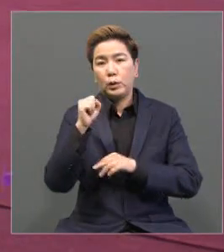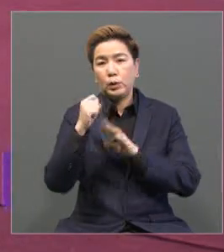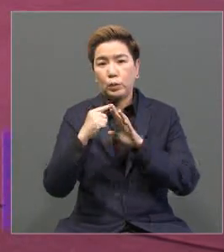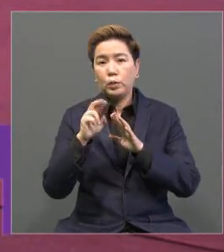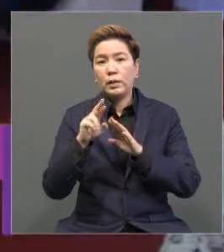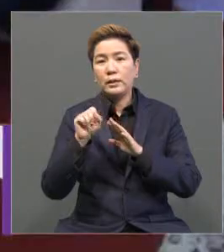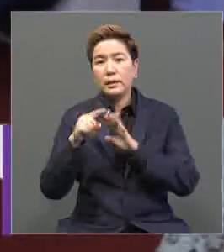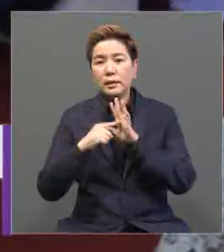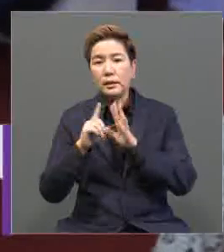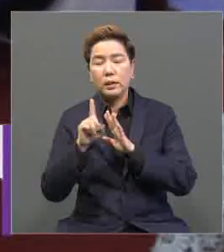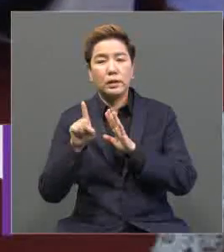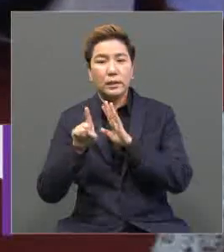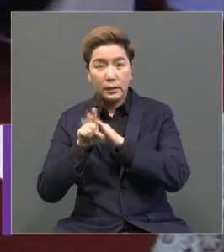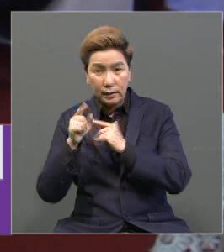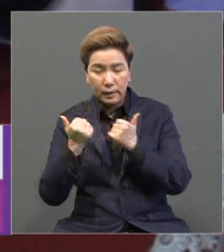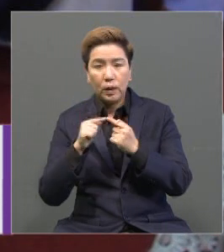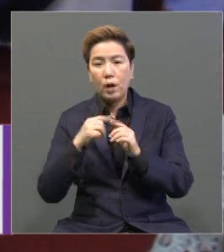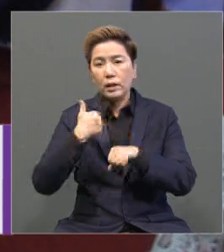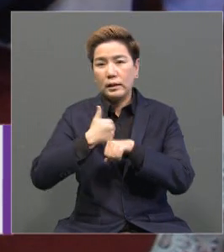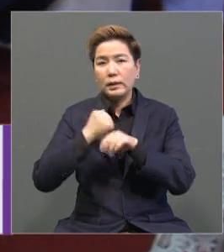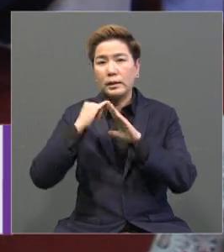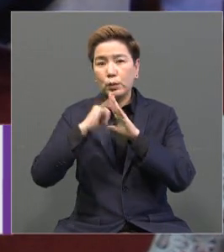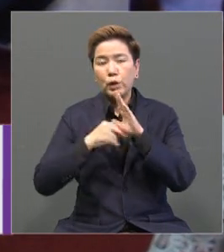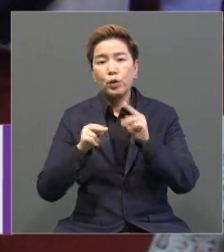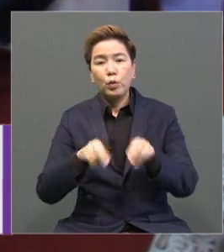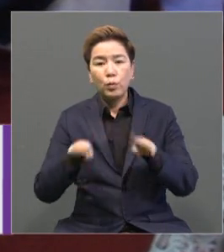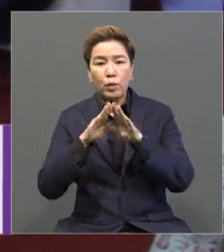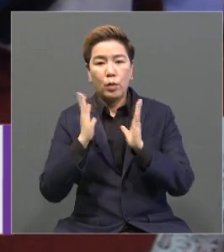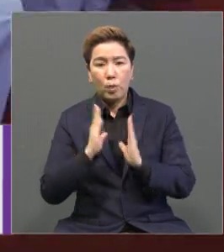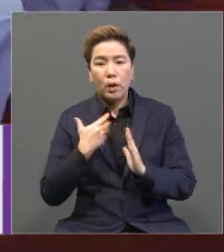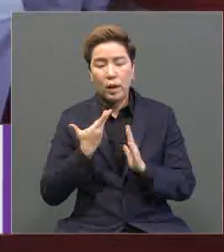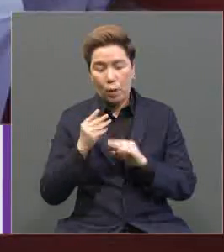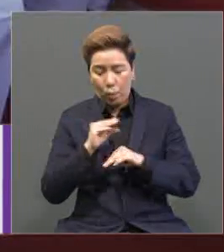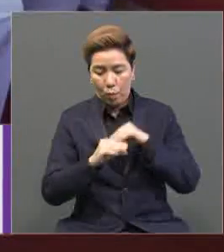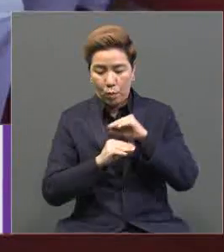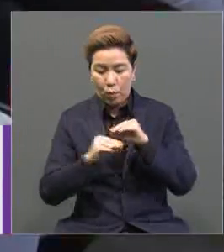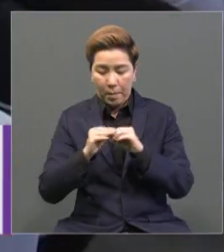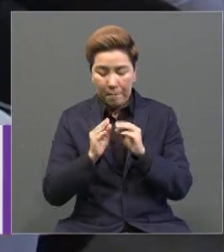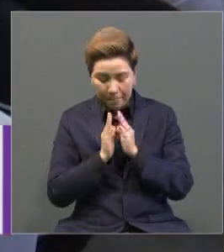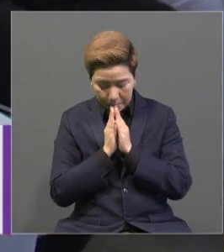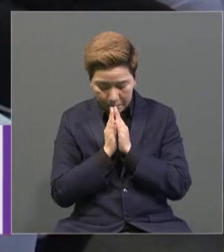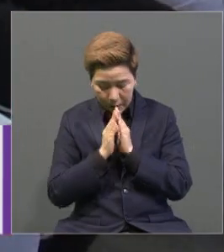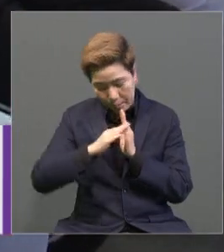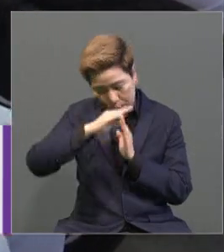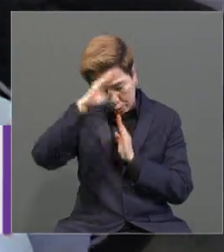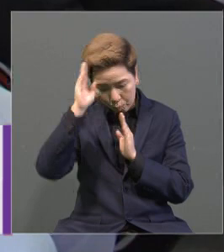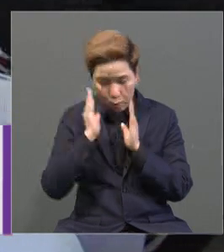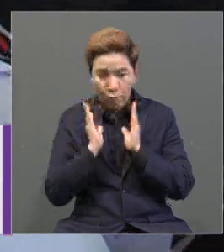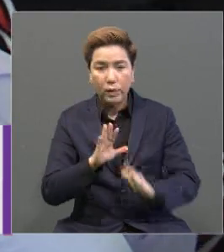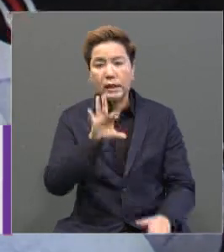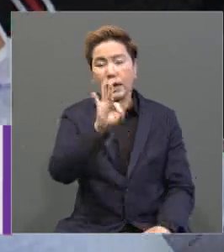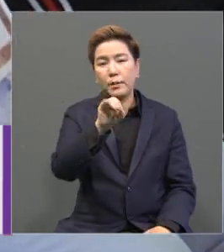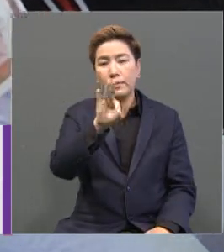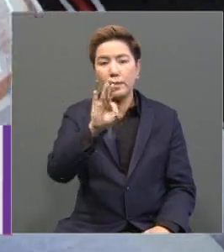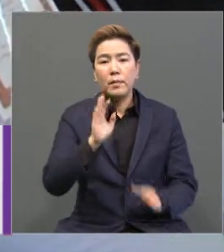เจริญศิริโชติผู้ว่าราชการจังหวัดนครปฐมได้เป็นประธานในพิธีลาสิกขาโครงการบรรพชาอุปสมบทพระสงฆ์ 99